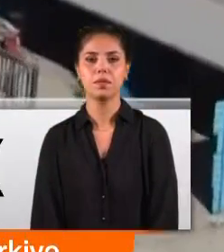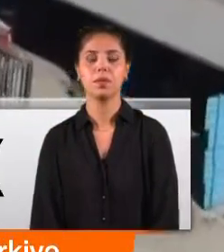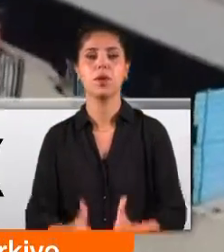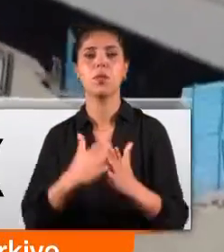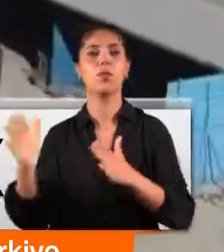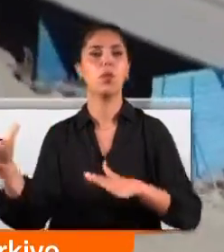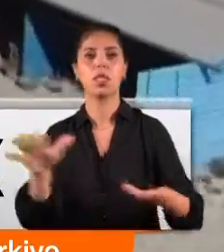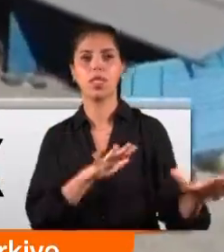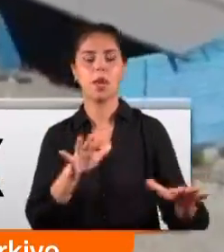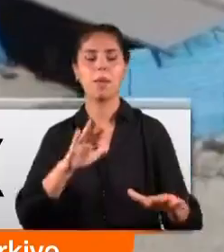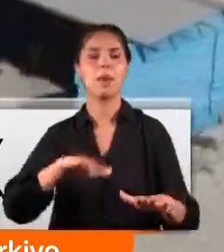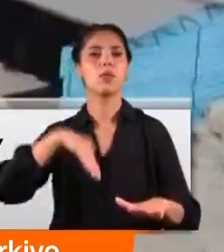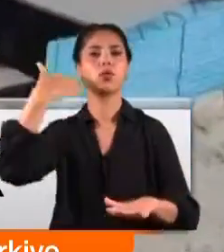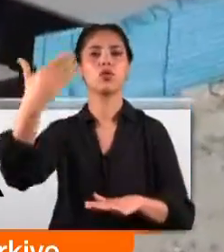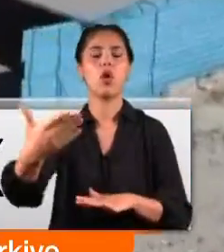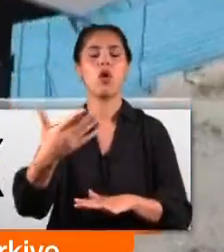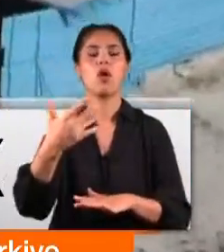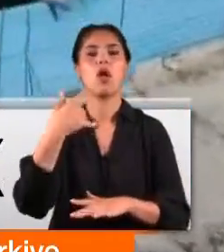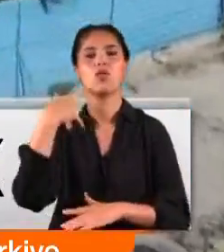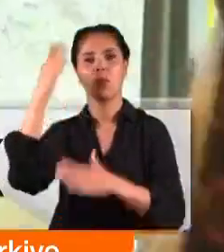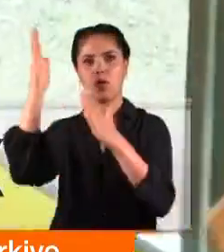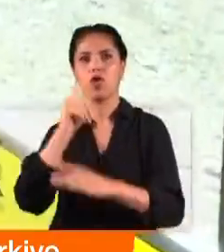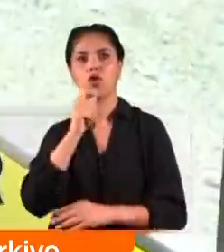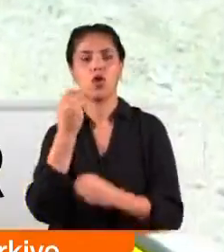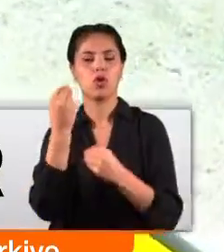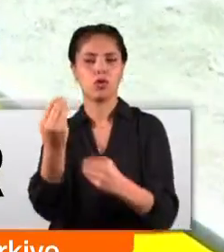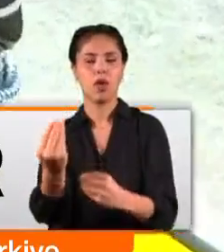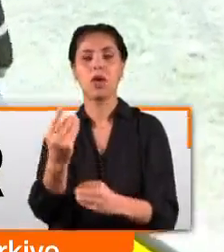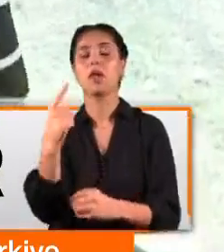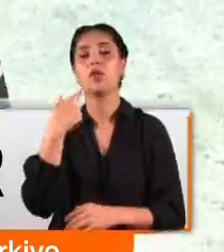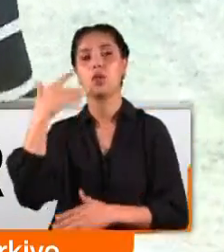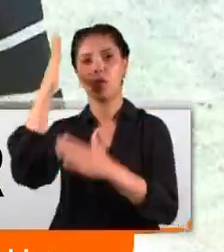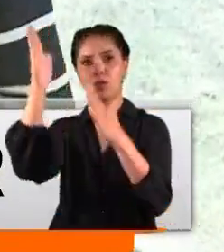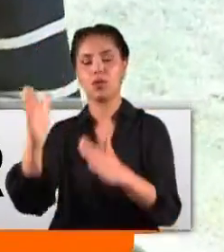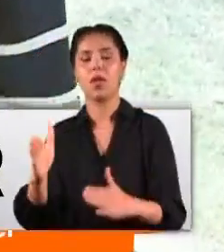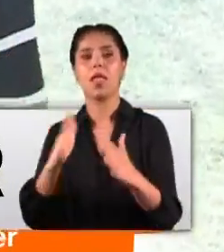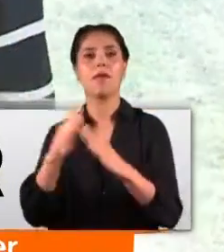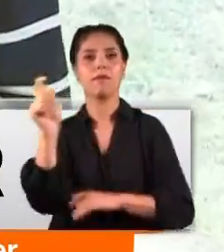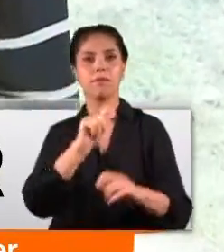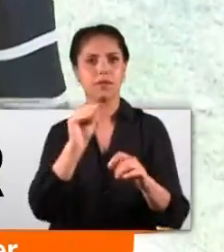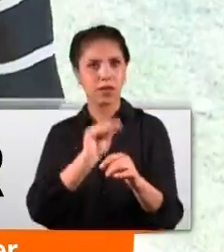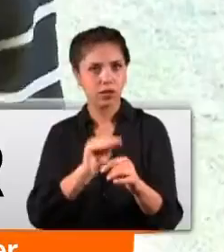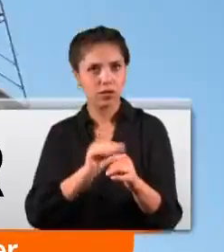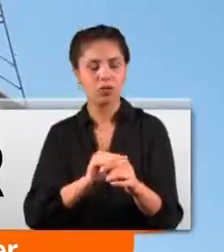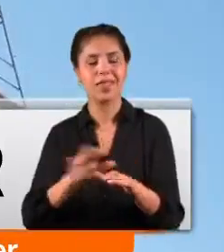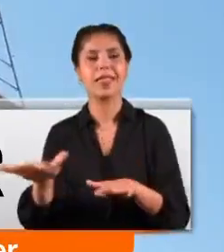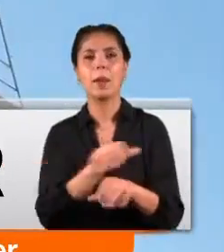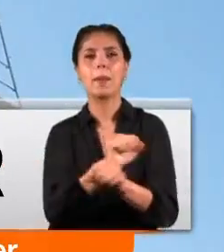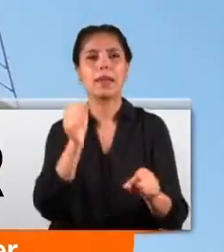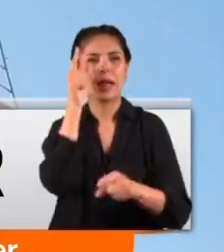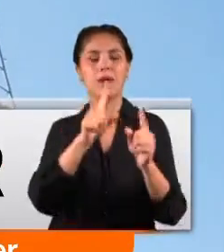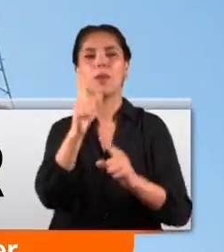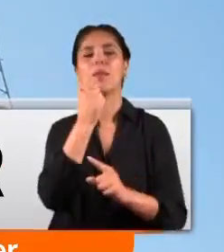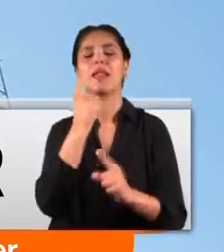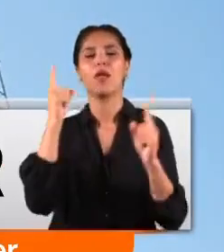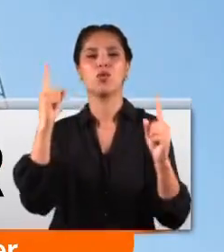Asrın felaketinin hemen ardından vermişti bu sözü. Cumhurbaşkanı Erdoğan kalıcı konutlar için depremzedelerden bir yıl süre